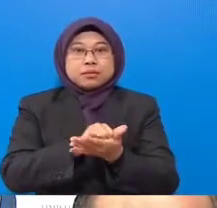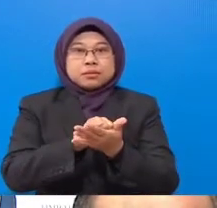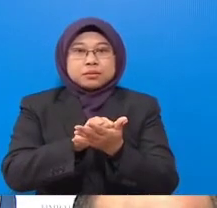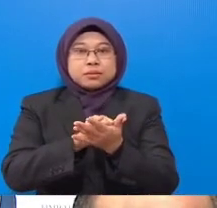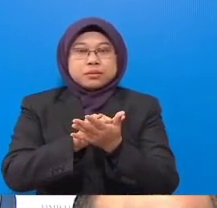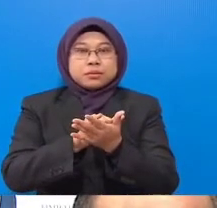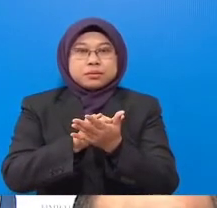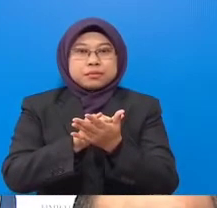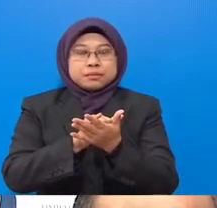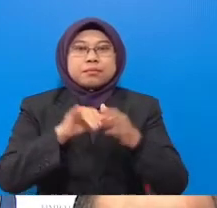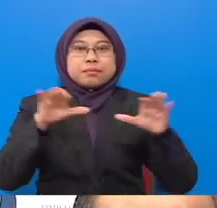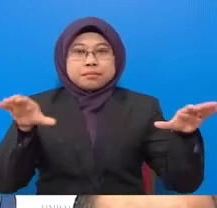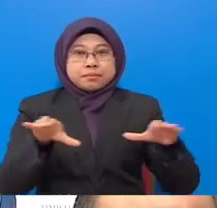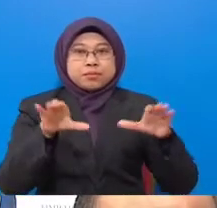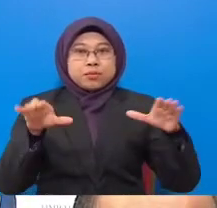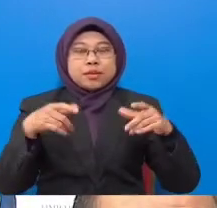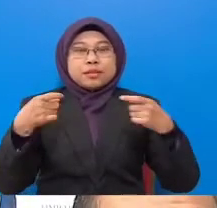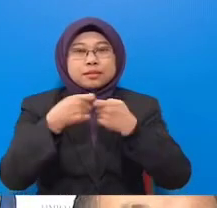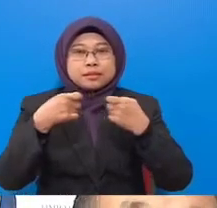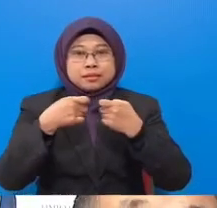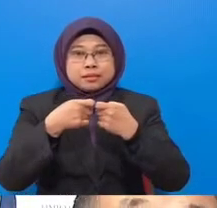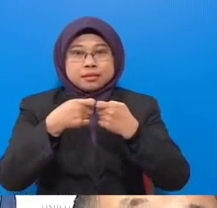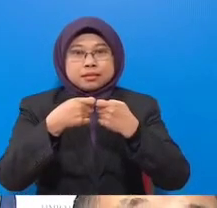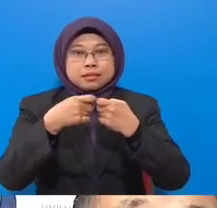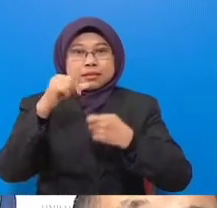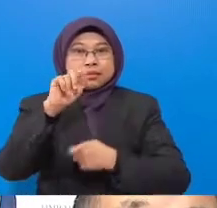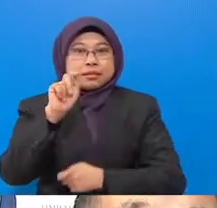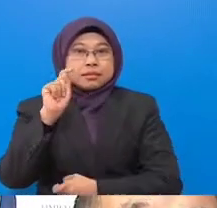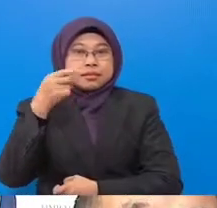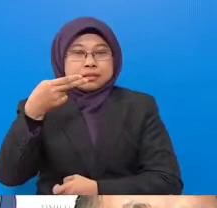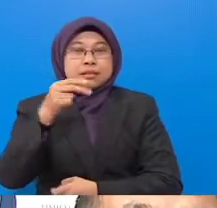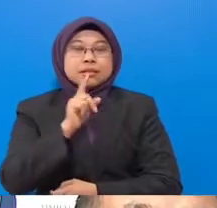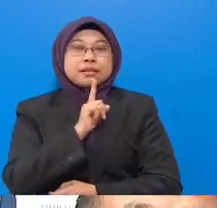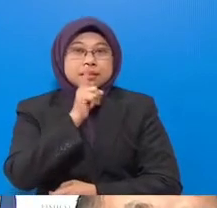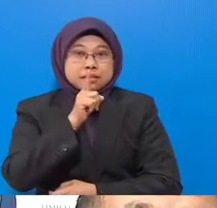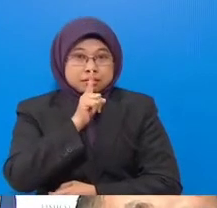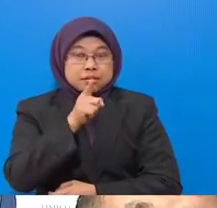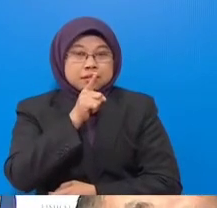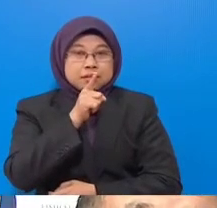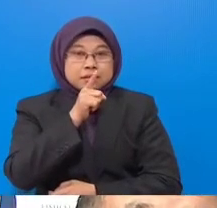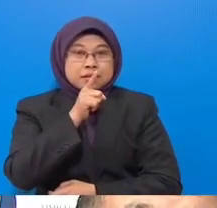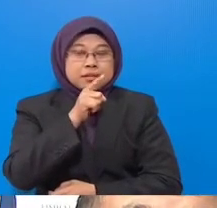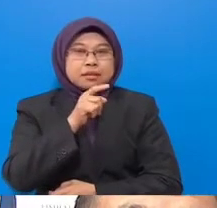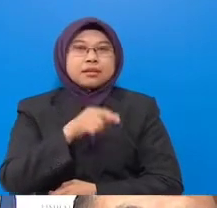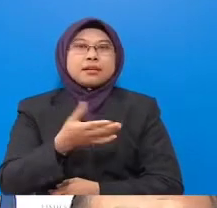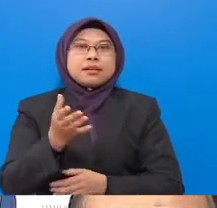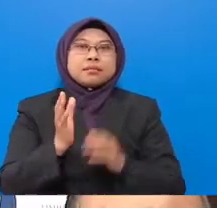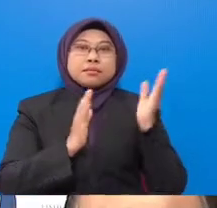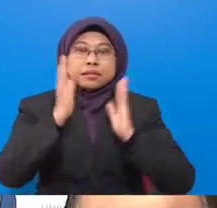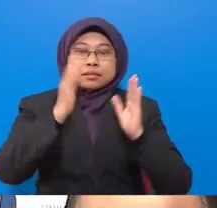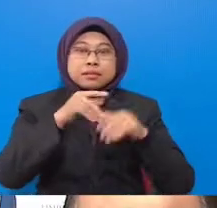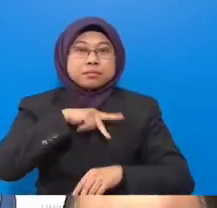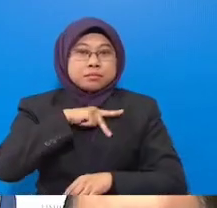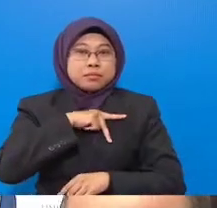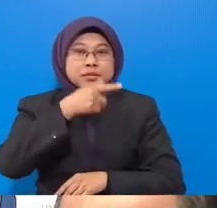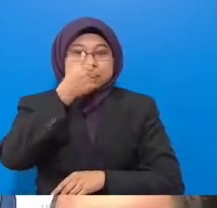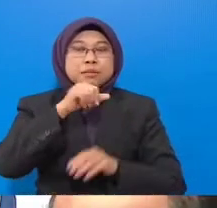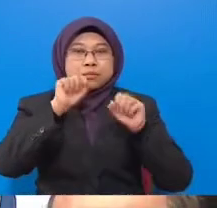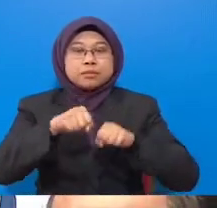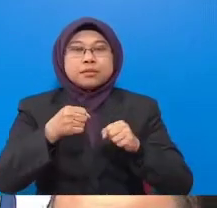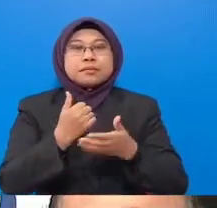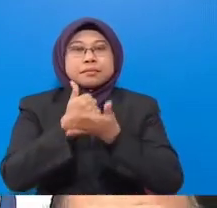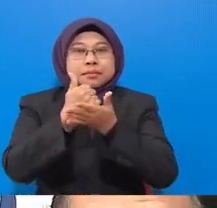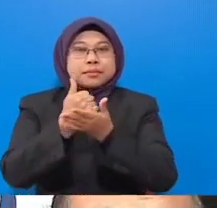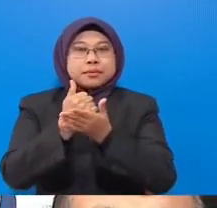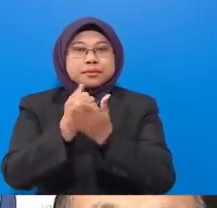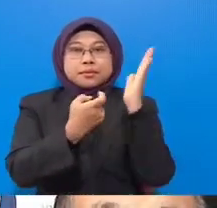agar menggunakan getah asli tempatan supaya dia dapat membantu penulis punya legeta yang seperti yang